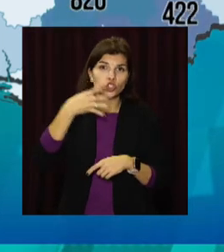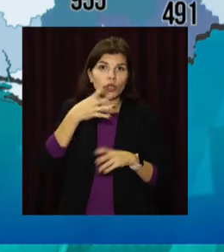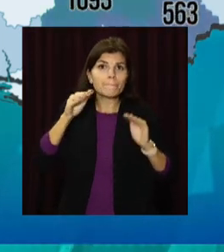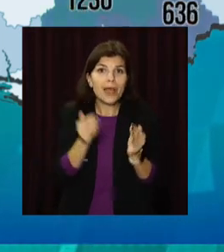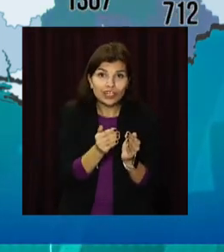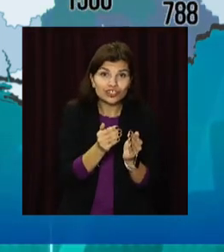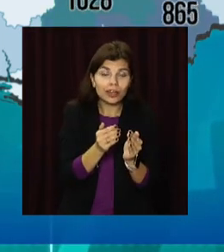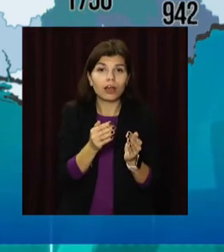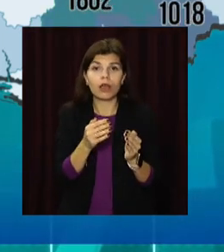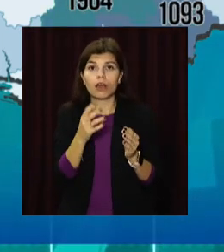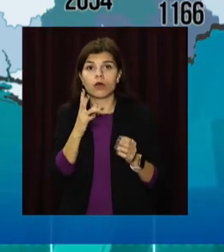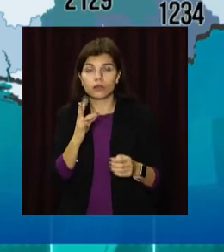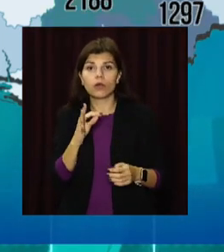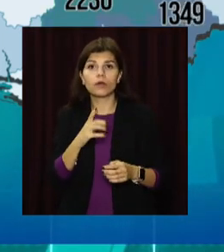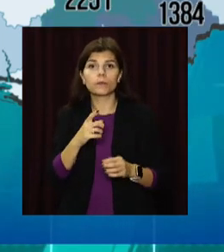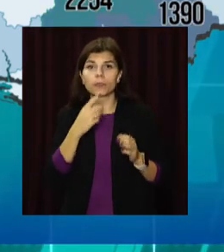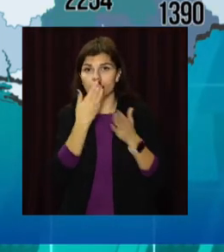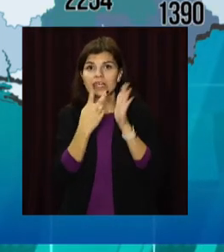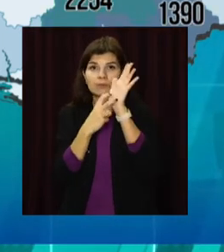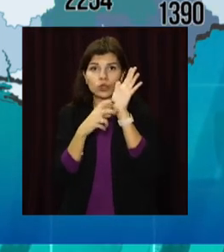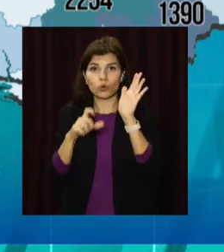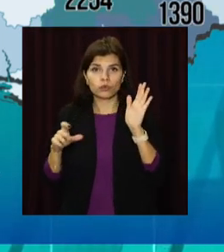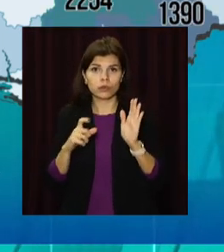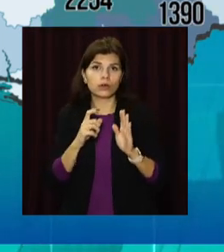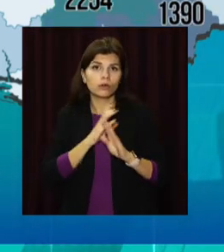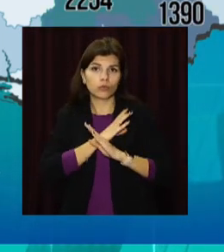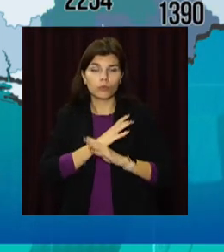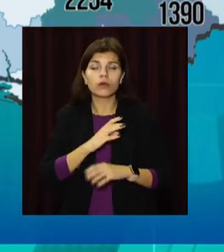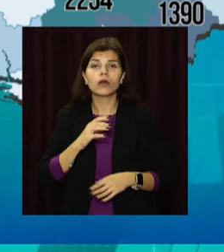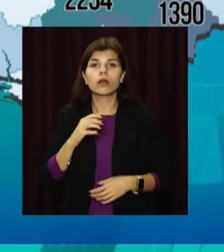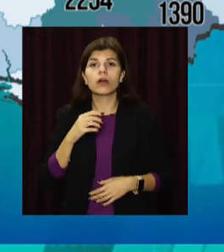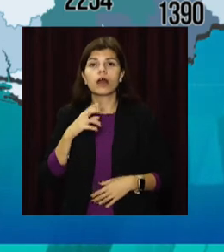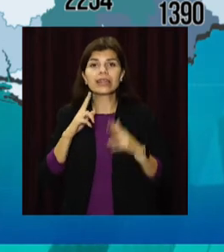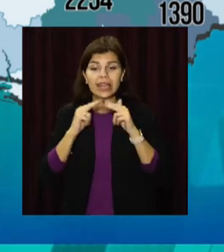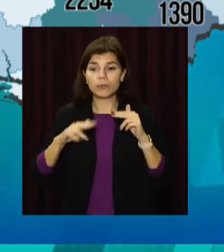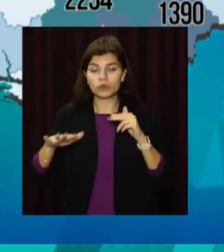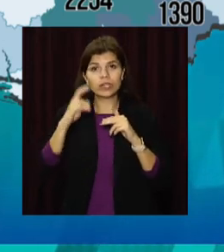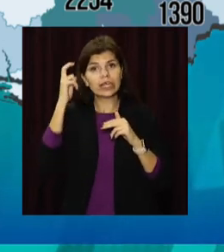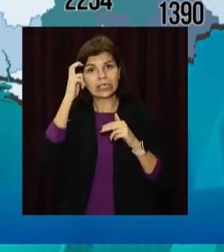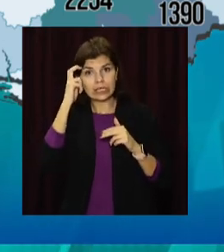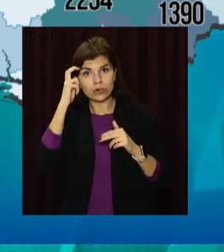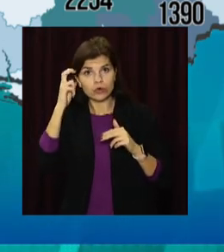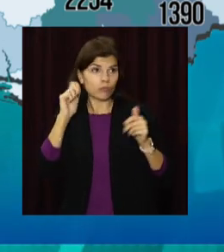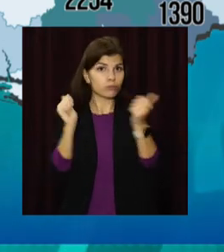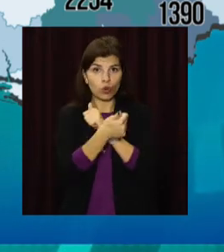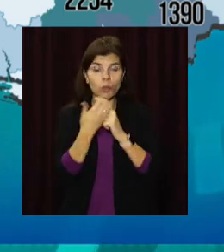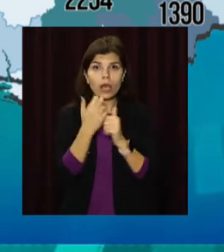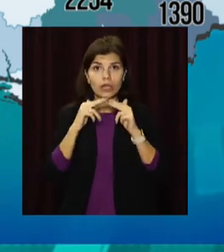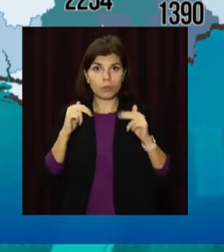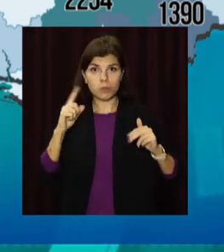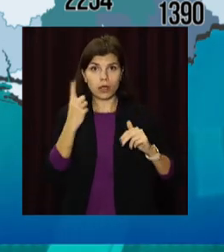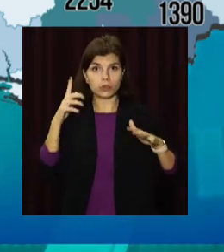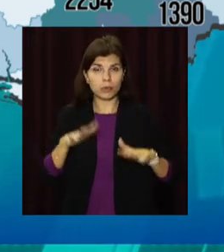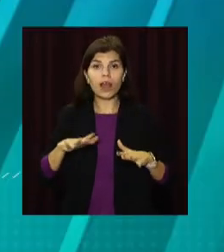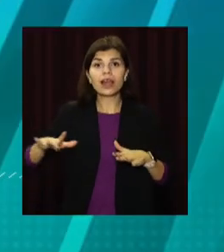менше. Не пережили недугу майже 700 людей. Минулої доби Дніпропетровщина обійшла Київ і опинилася на першому місці.